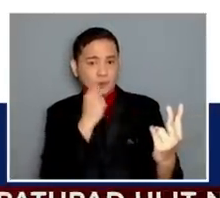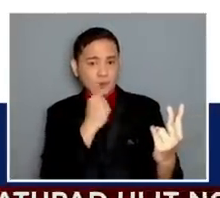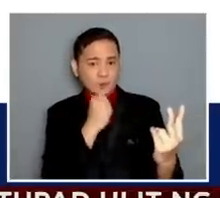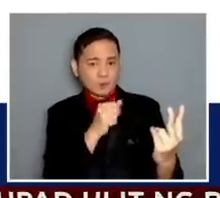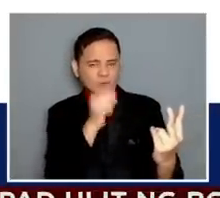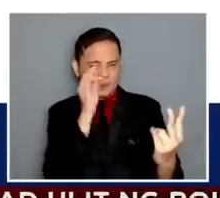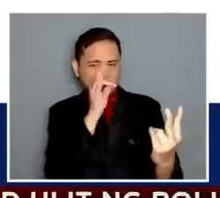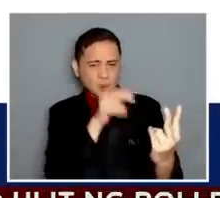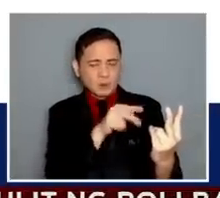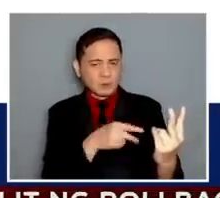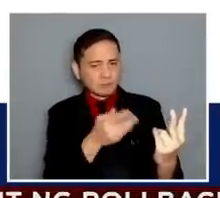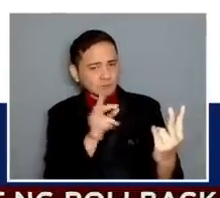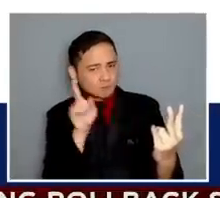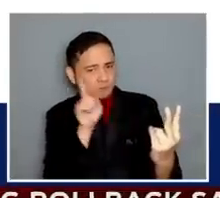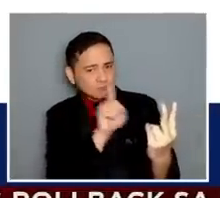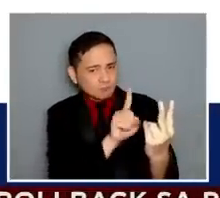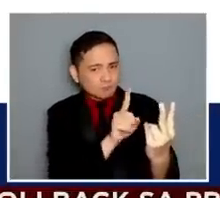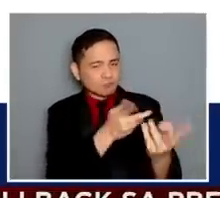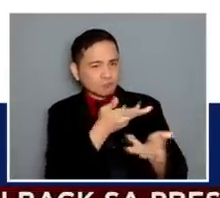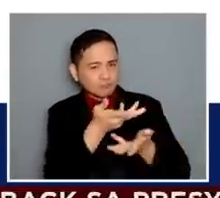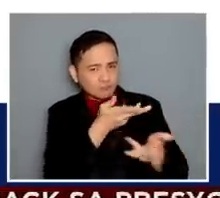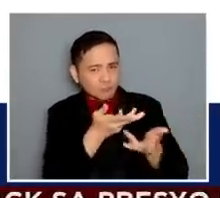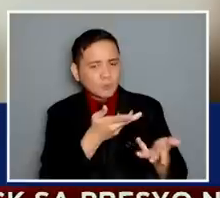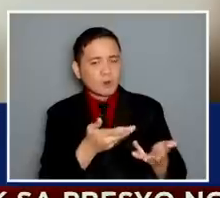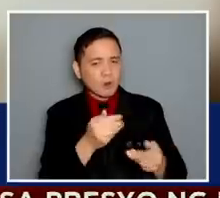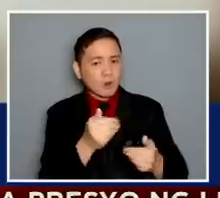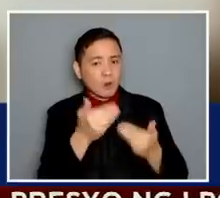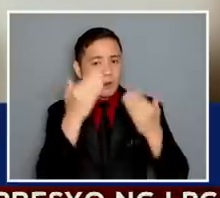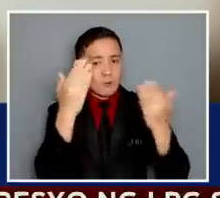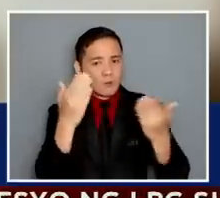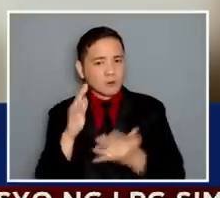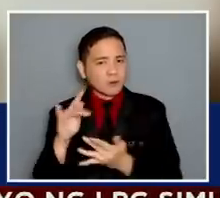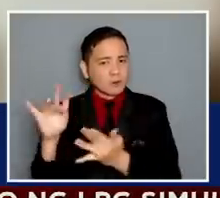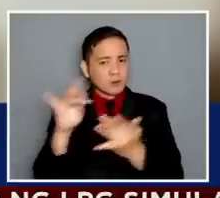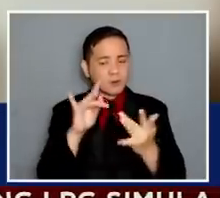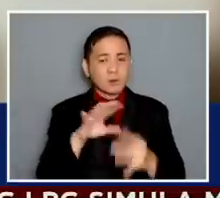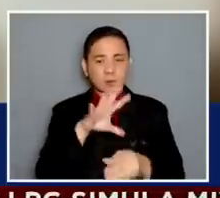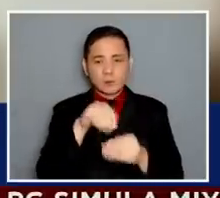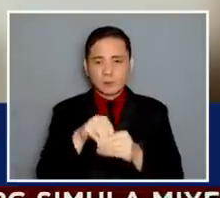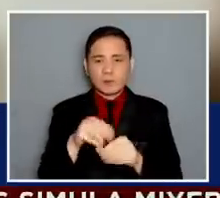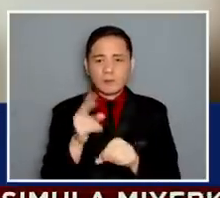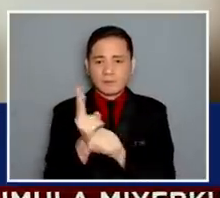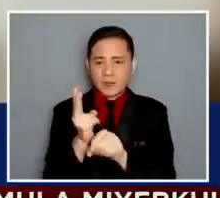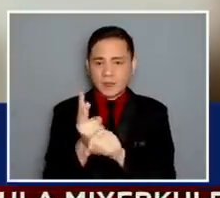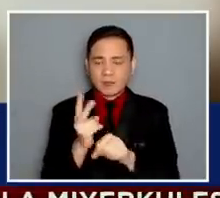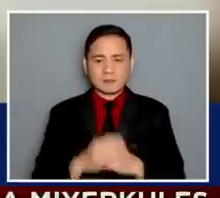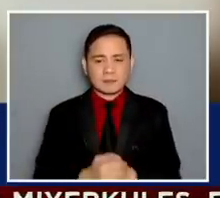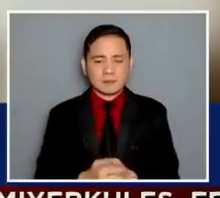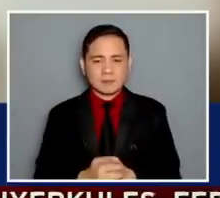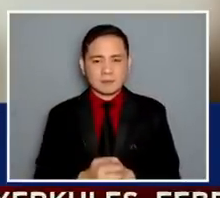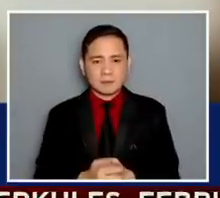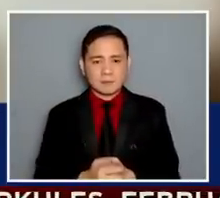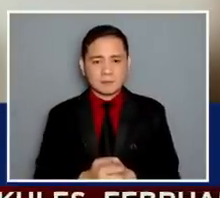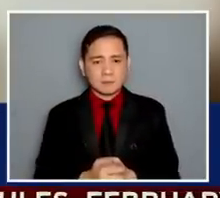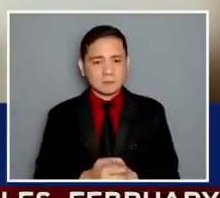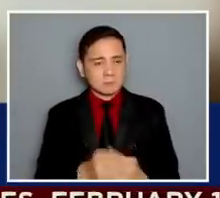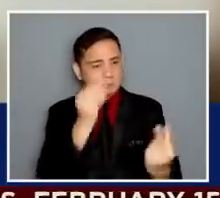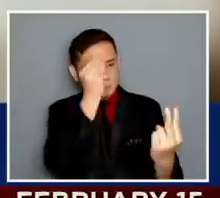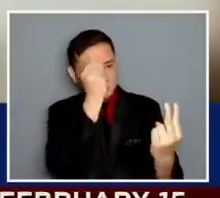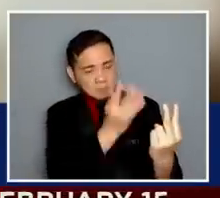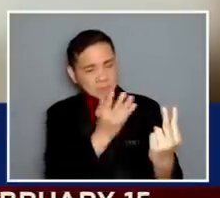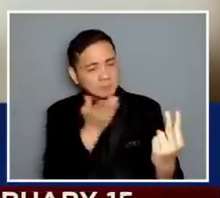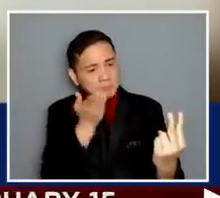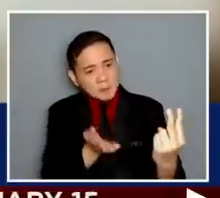a package, including the van that they'll be using. They were offered na baka gusto niyo nang dumaan na lang din